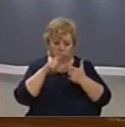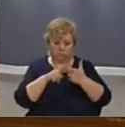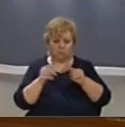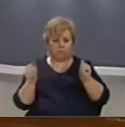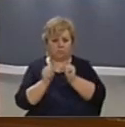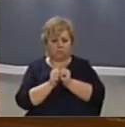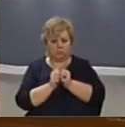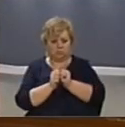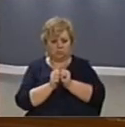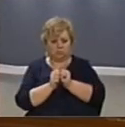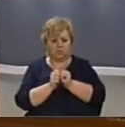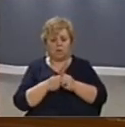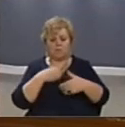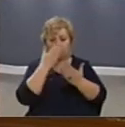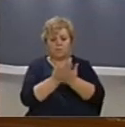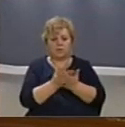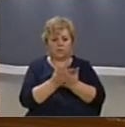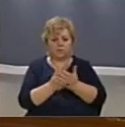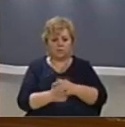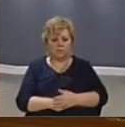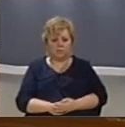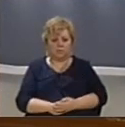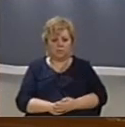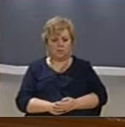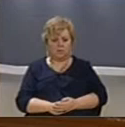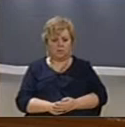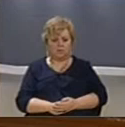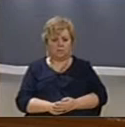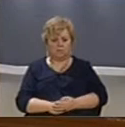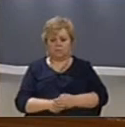porosisim, dhe të propozoj rekomandime me qëllim